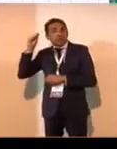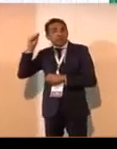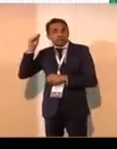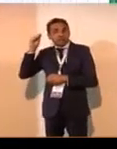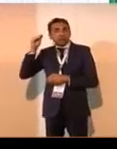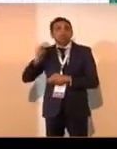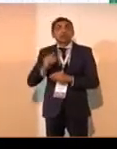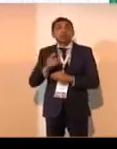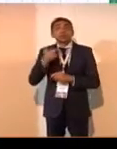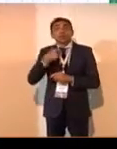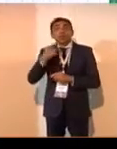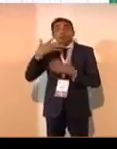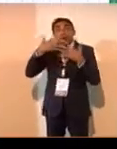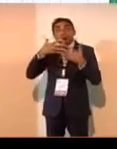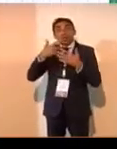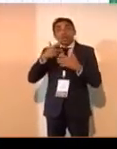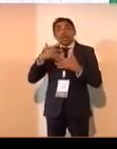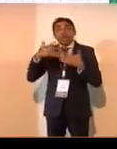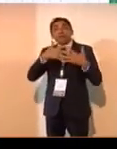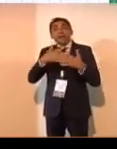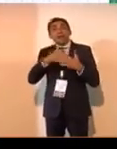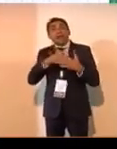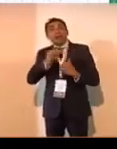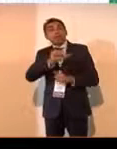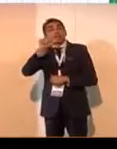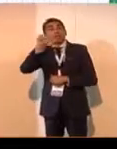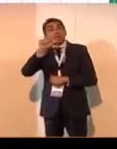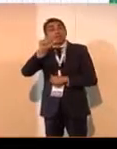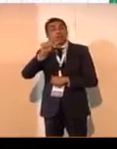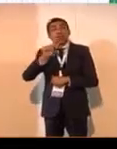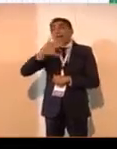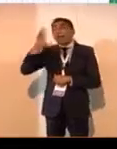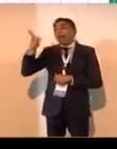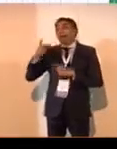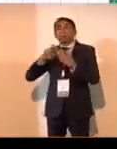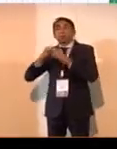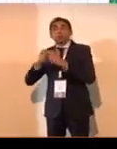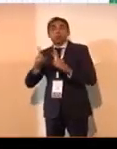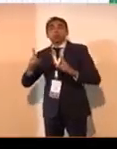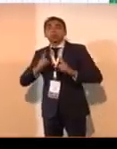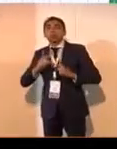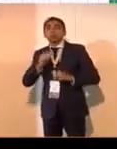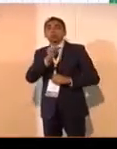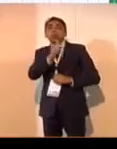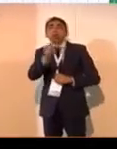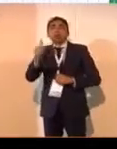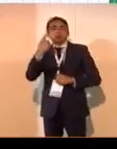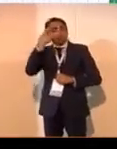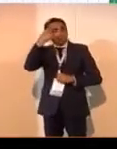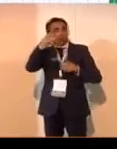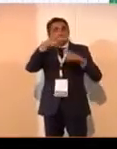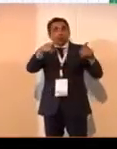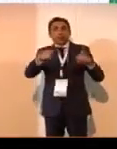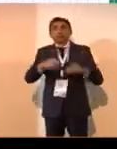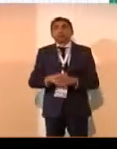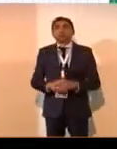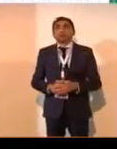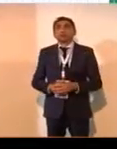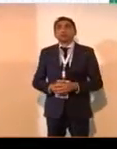perché quando dice American First e in ogni caso i problemi di sicurezza ognuno deve un po' provare a